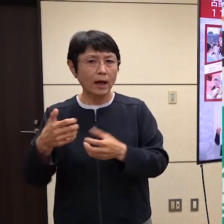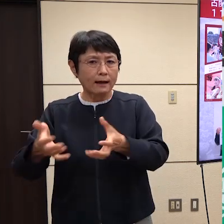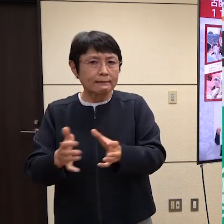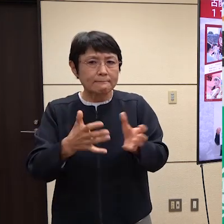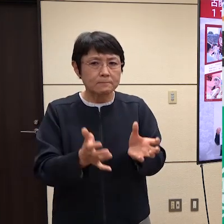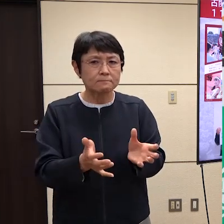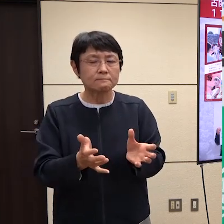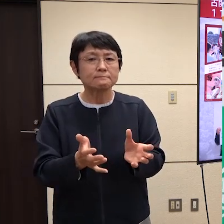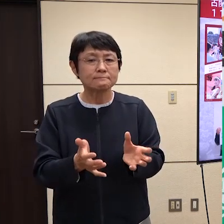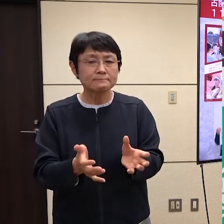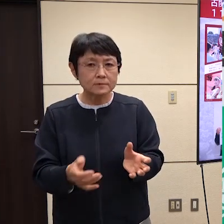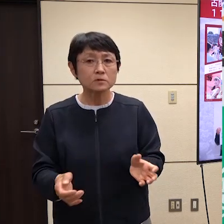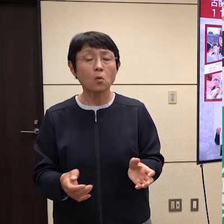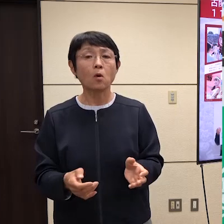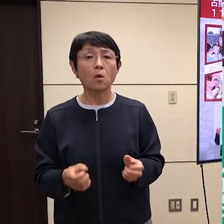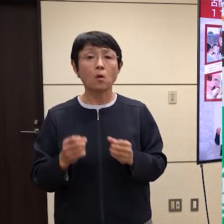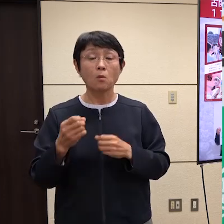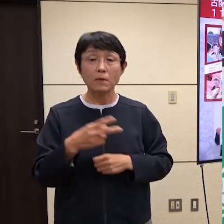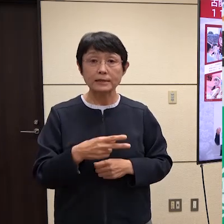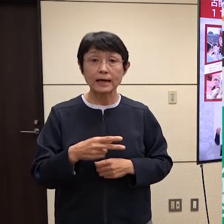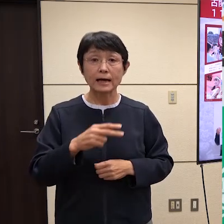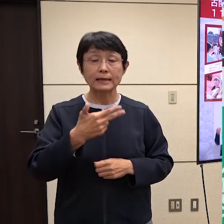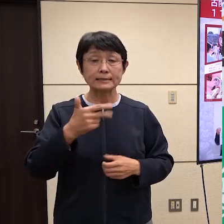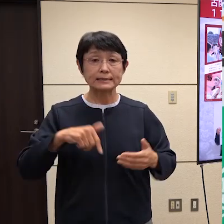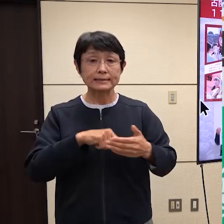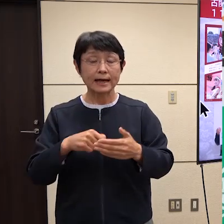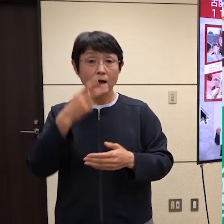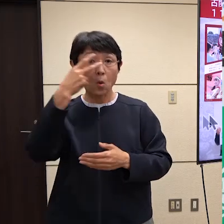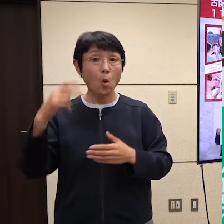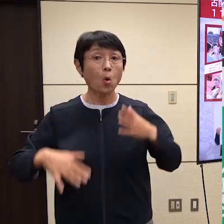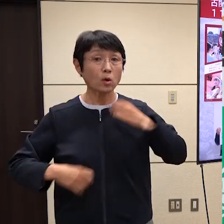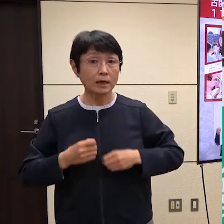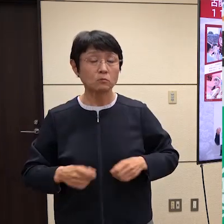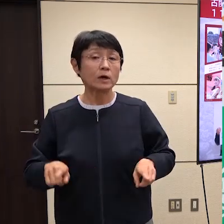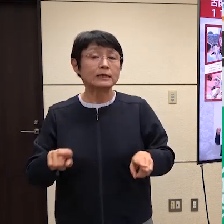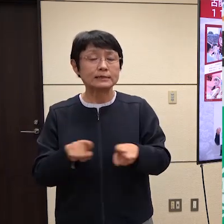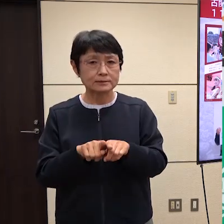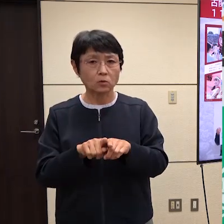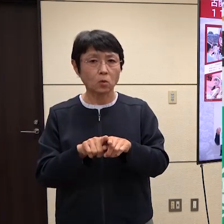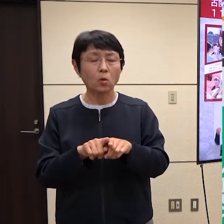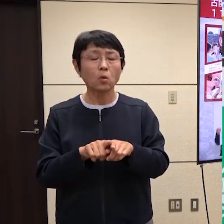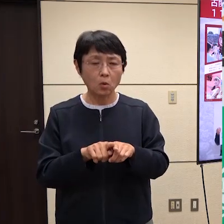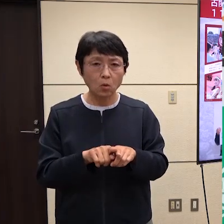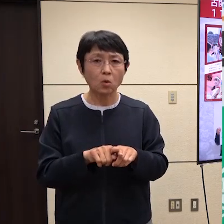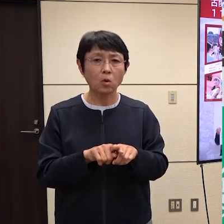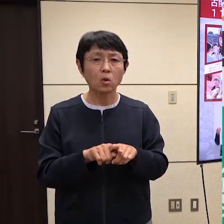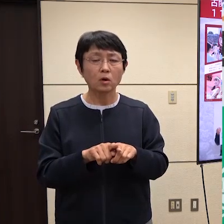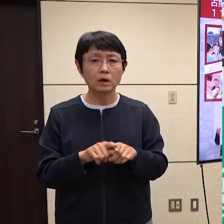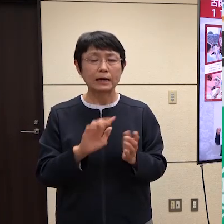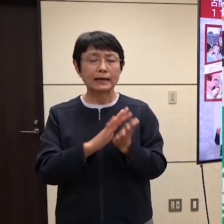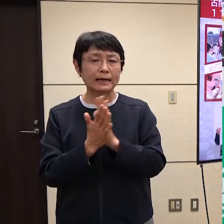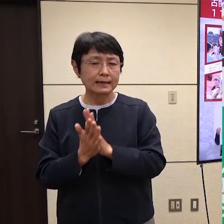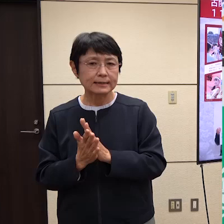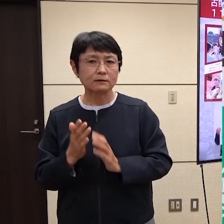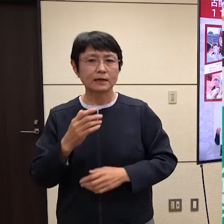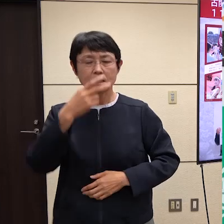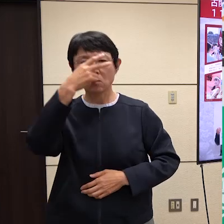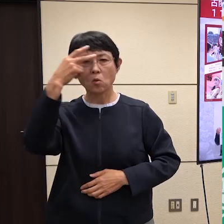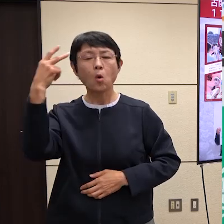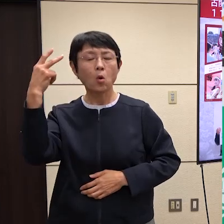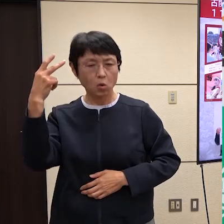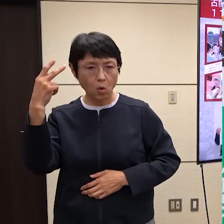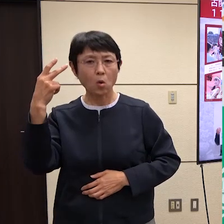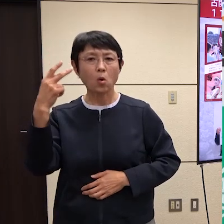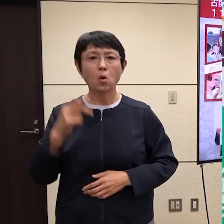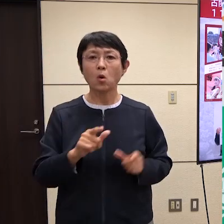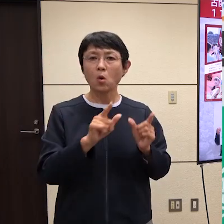市内の高校生に参加をしていただきます。早稲田大学と桜の聖母高校はオリンピックマーチと高原列車